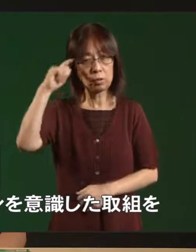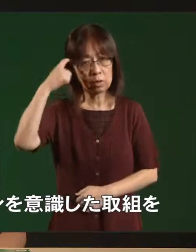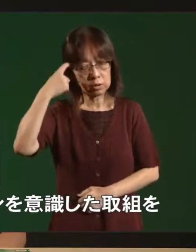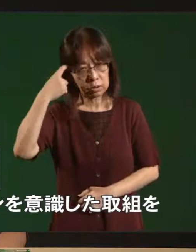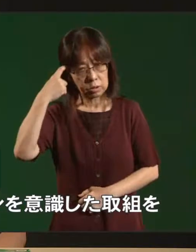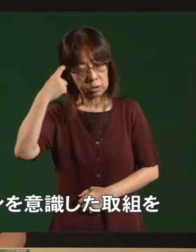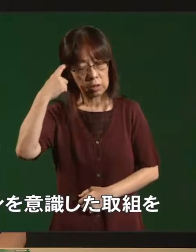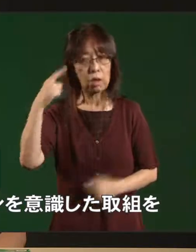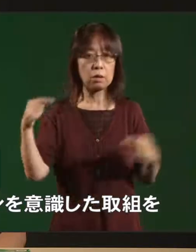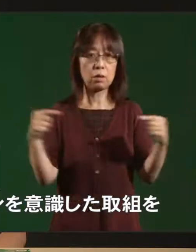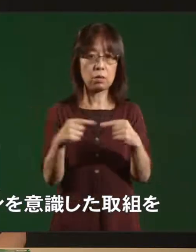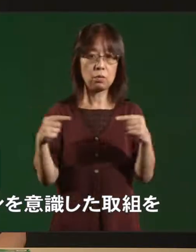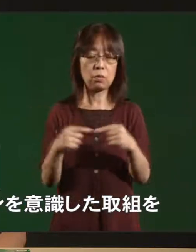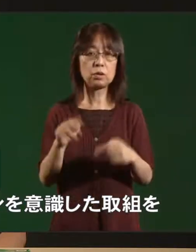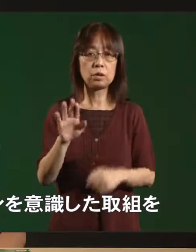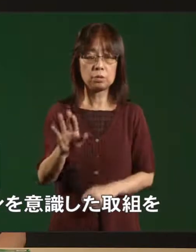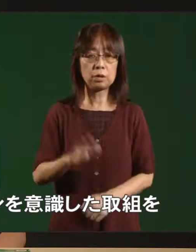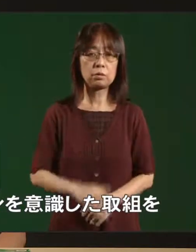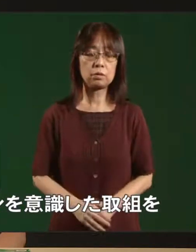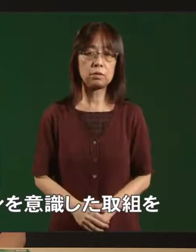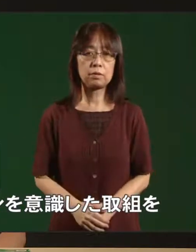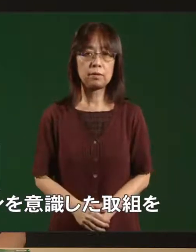検討していきます